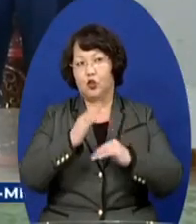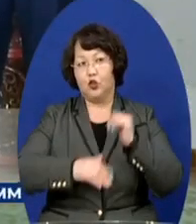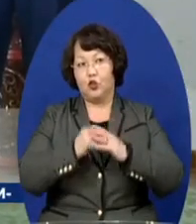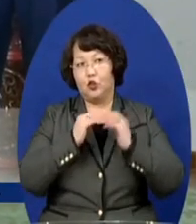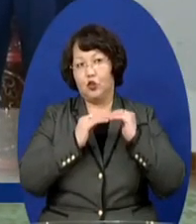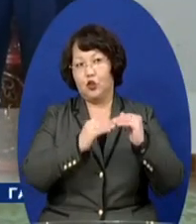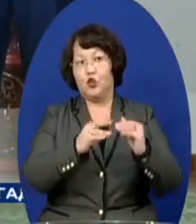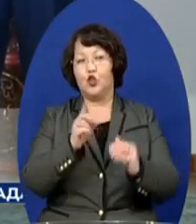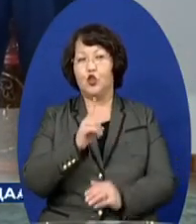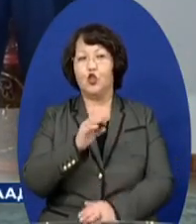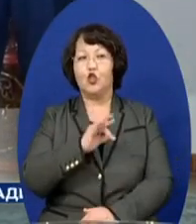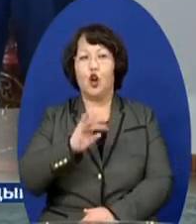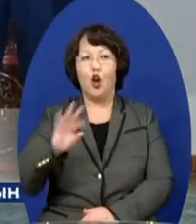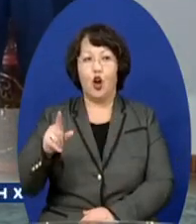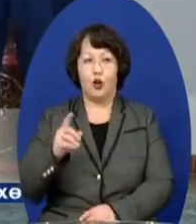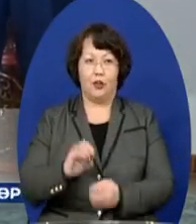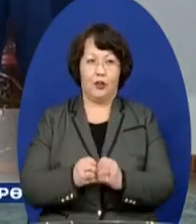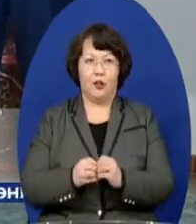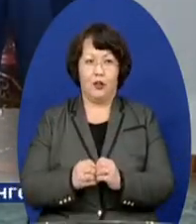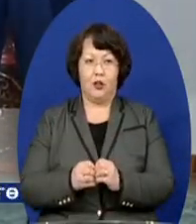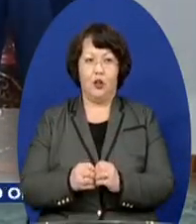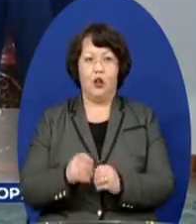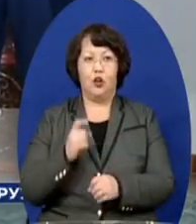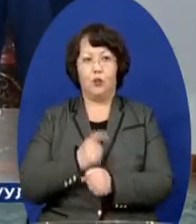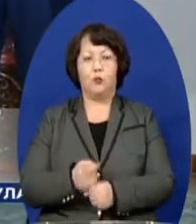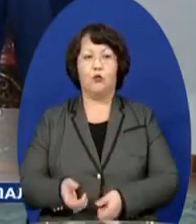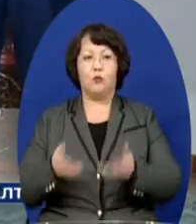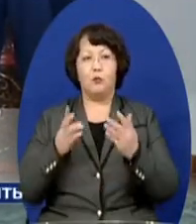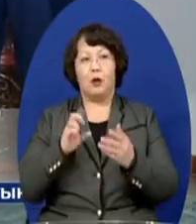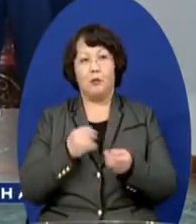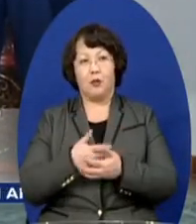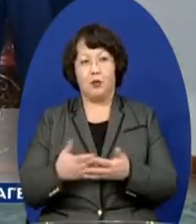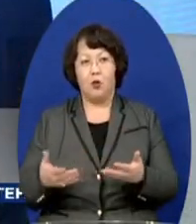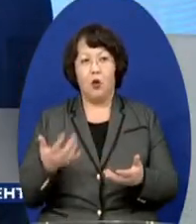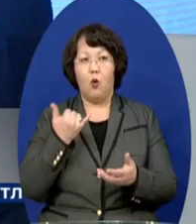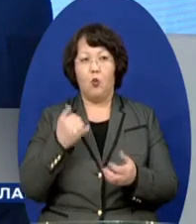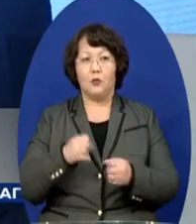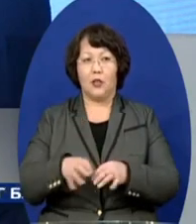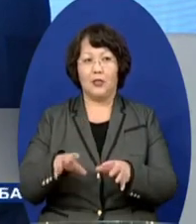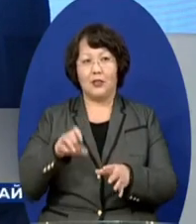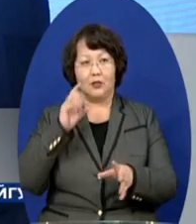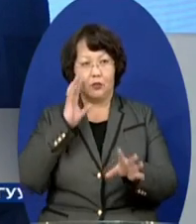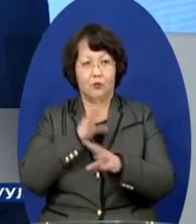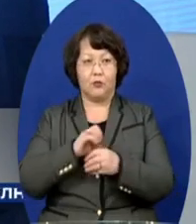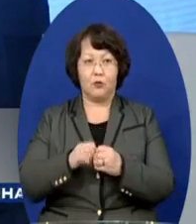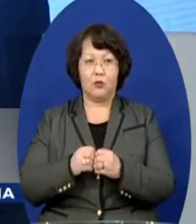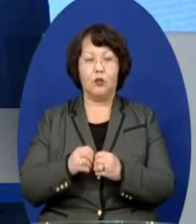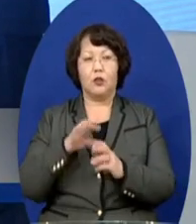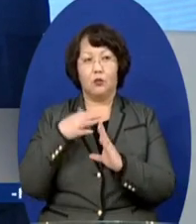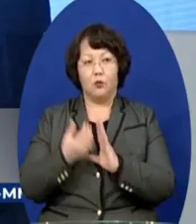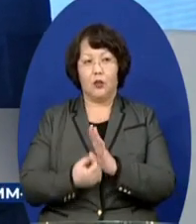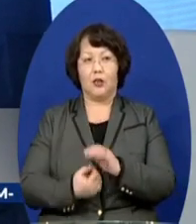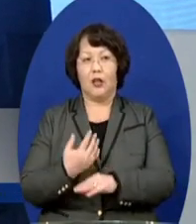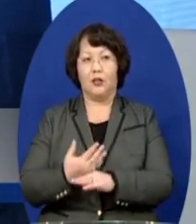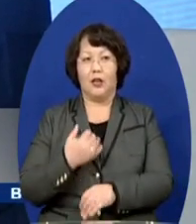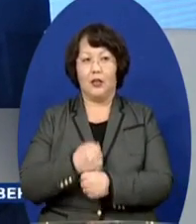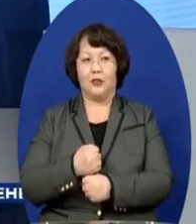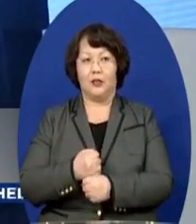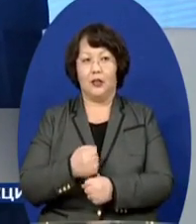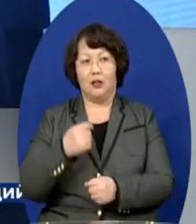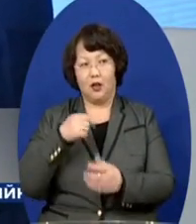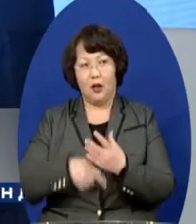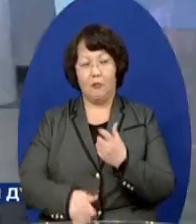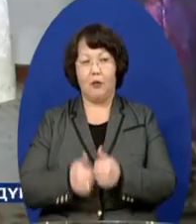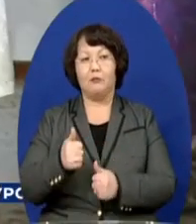ашиглалтанд оруулсан хөдөлмөр хөнгөвчлөх багаж усалгааны систем хийж бусад ногоочтой зааж сургах зэргээр өрхийн тарайланчтай ажил үйлсээрээ